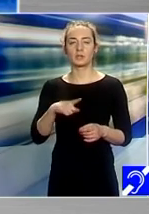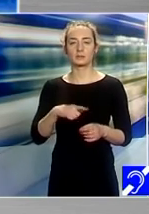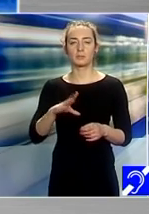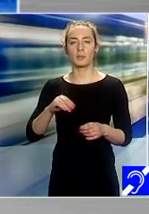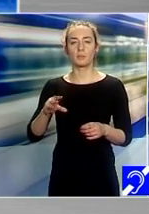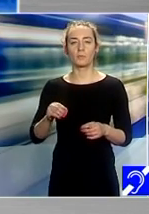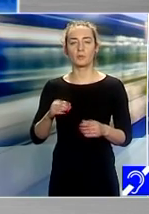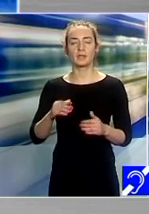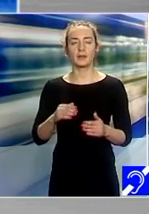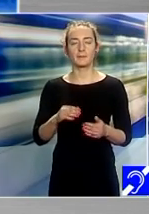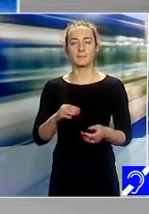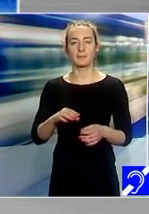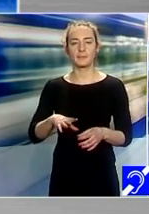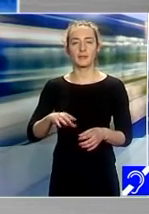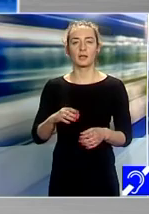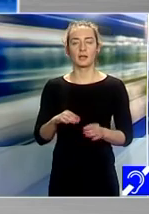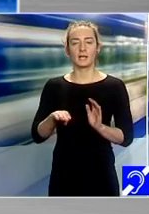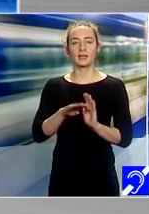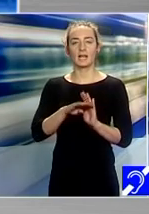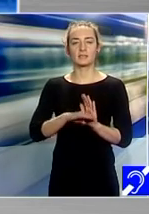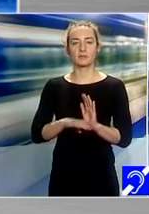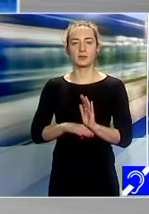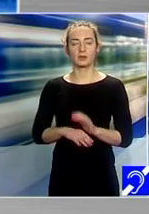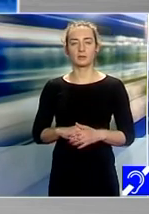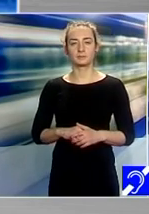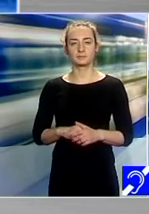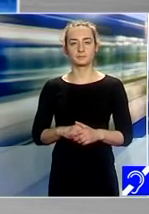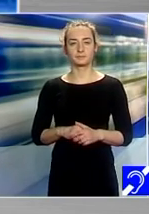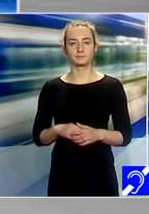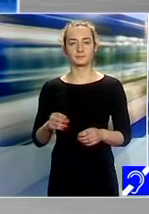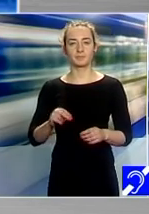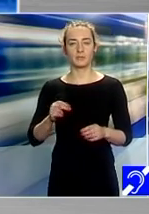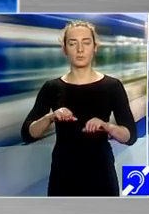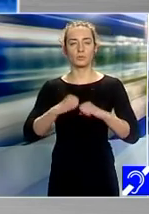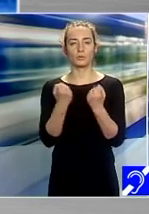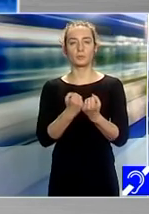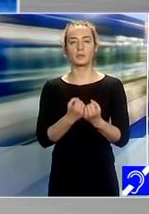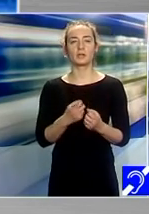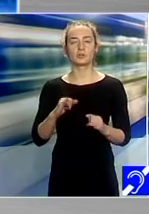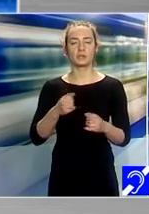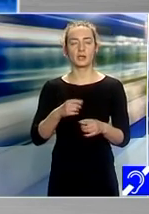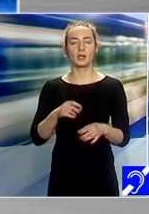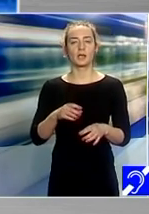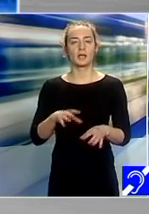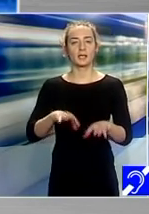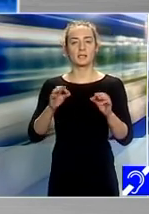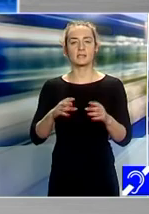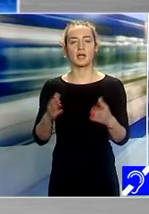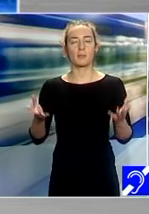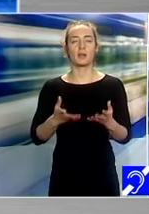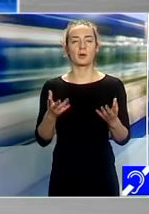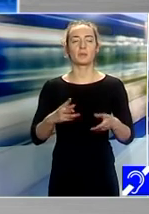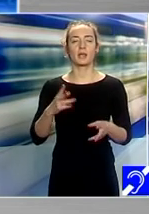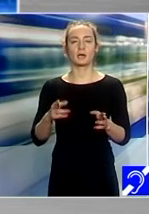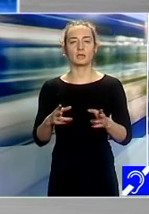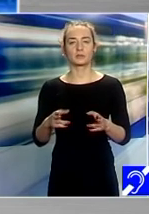mai departe. Dar având în vedere lupta aceasta pentru prevenție, deci depistarea mai precoce a probabil mai multe paciente în